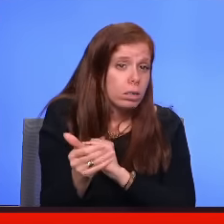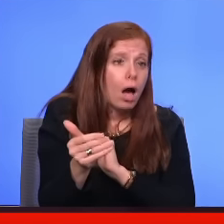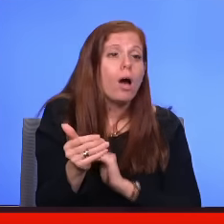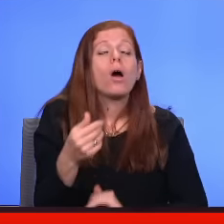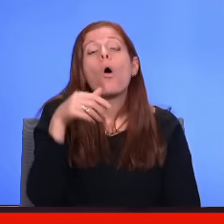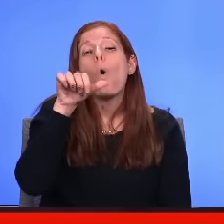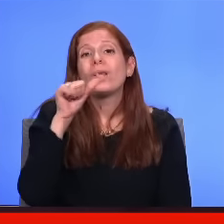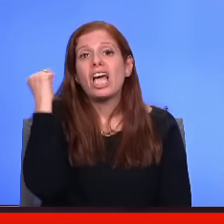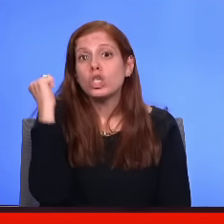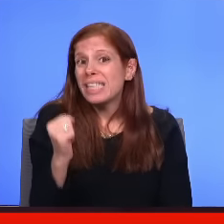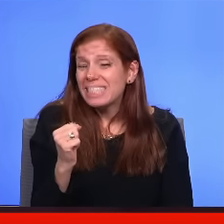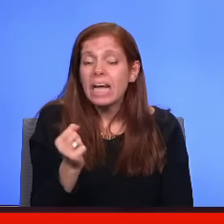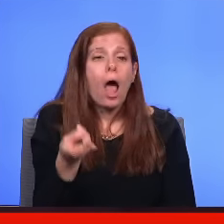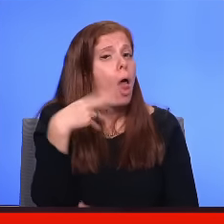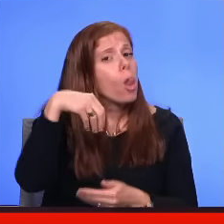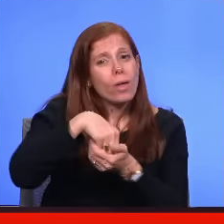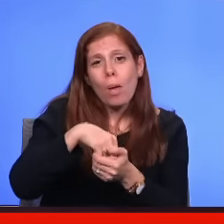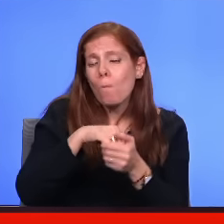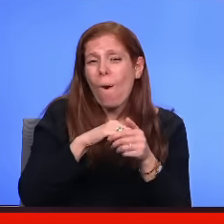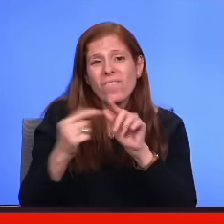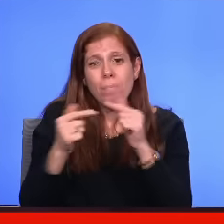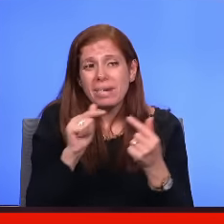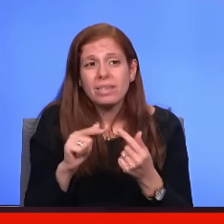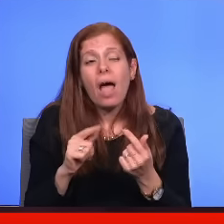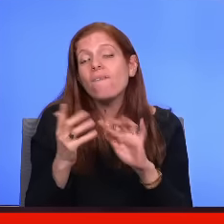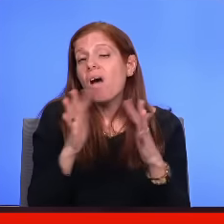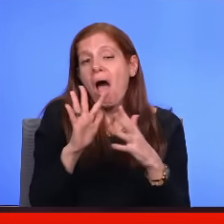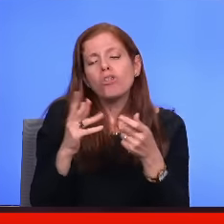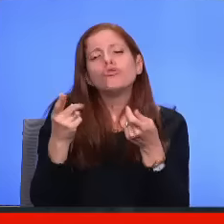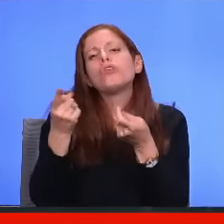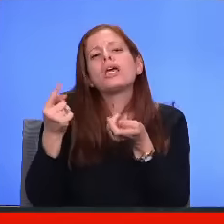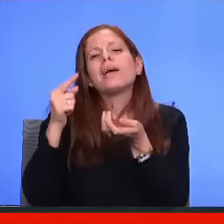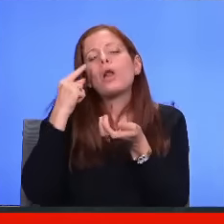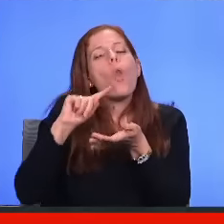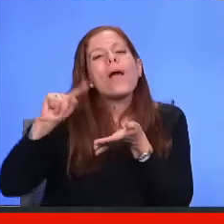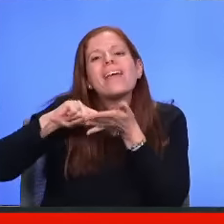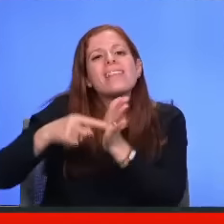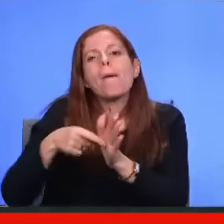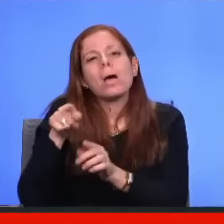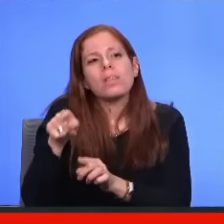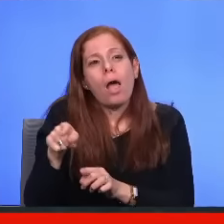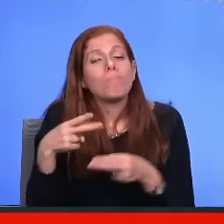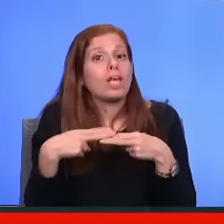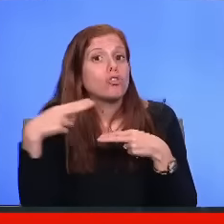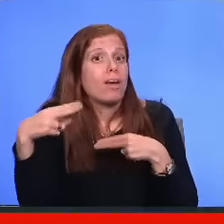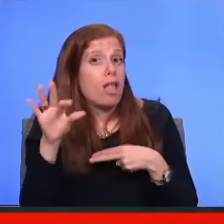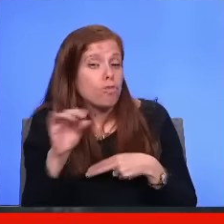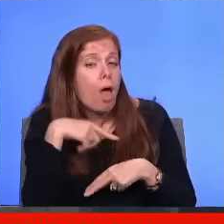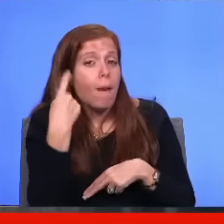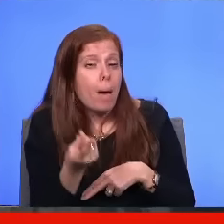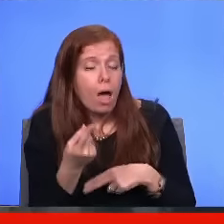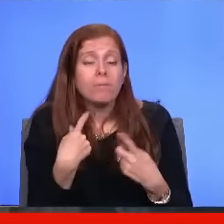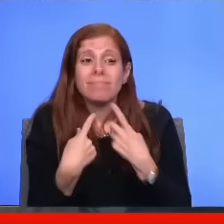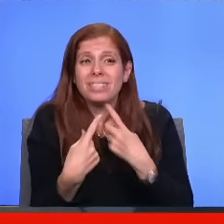שנרצחה לא היייתה מעורבת בקטטה וההערכה היא שהיא לא היייתה היד לירי שכנתה של עודי הגבאי אמרה בשיחה איתנו